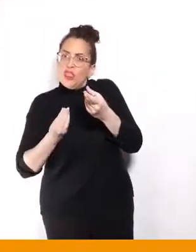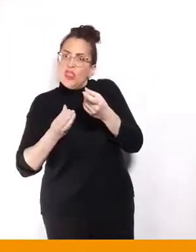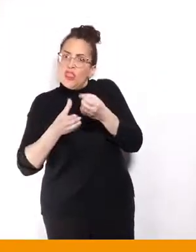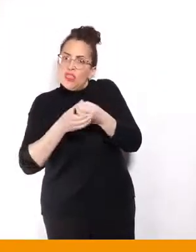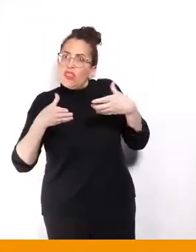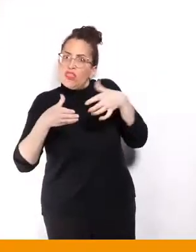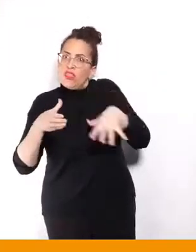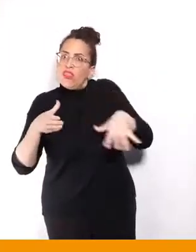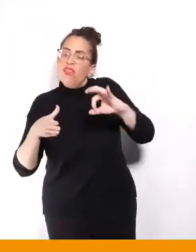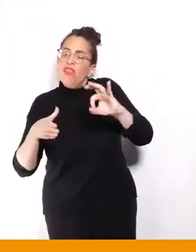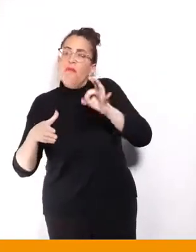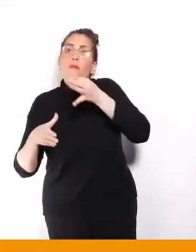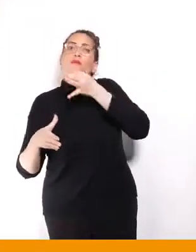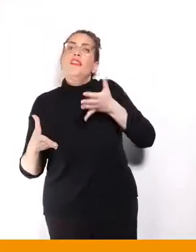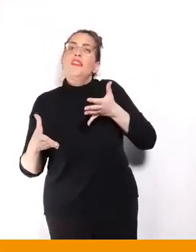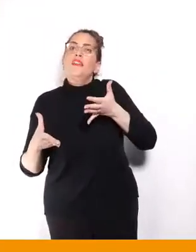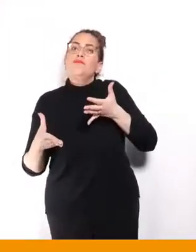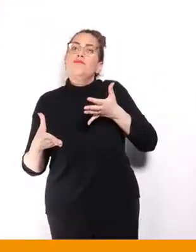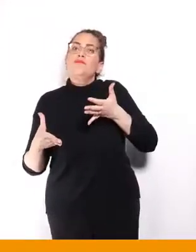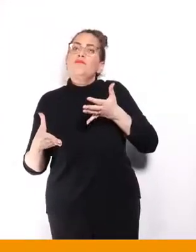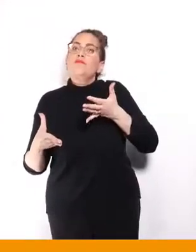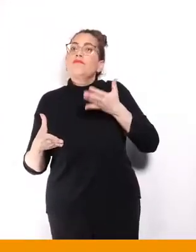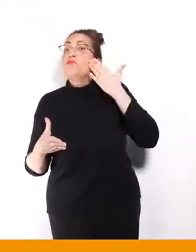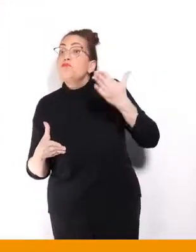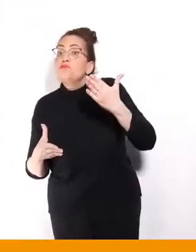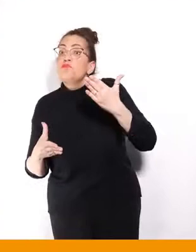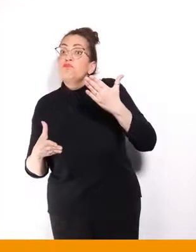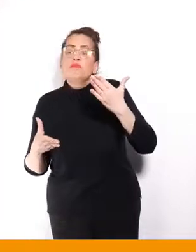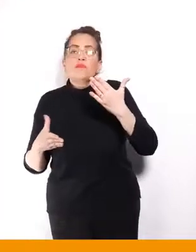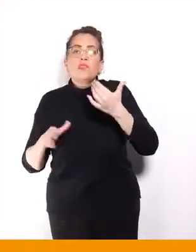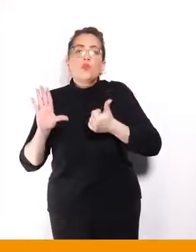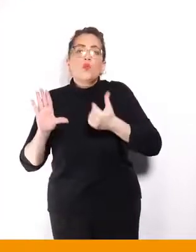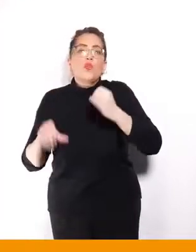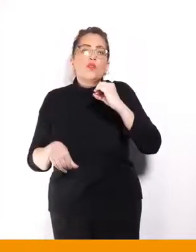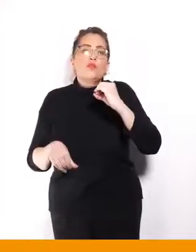60 ans à coût nul, franchement, on aura le temps de rembourser large.